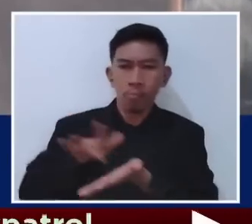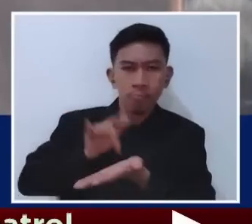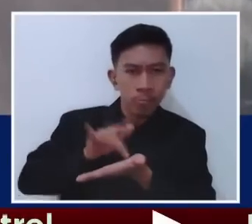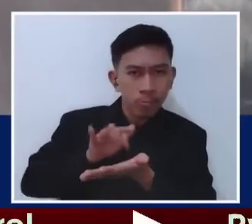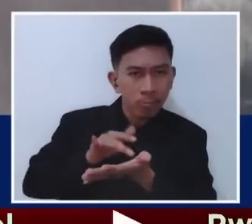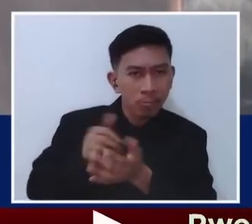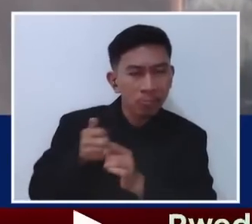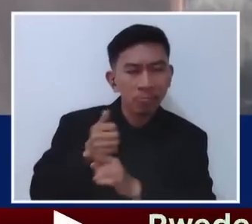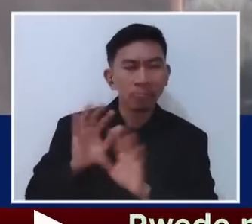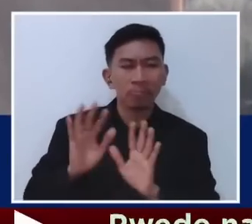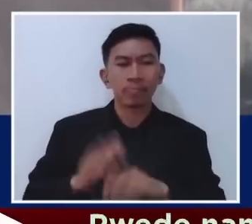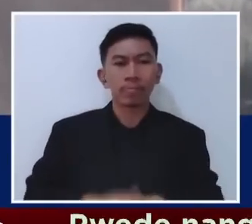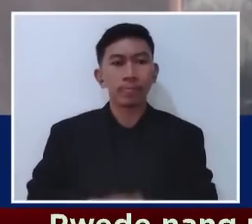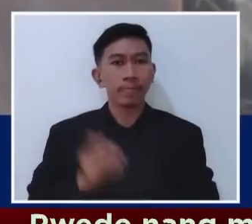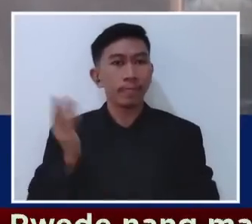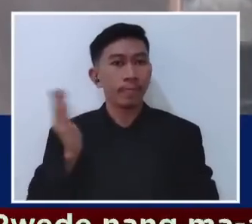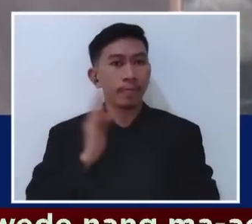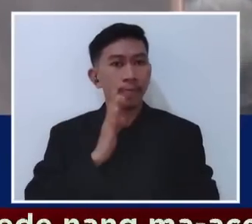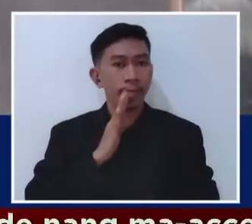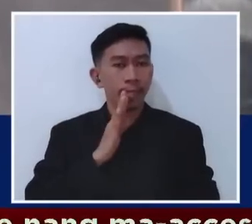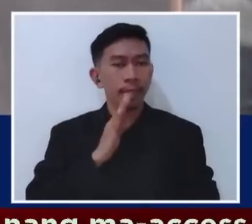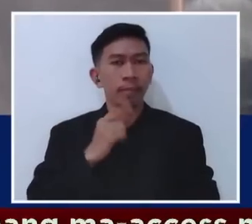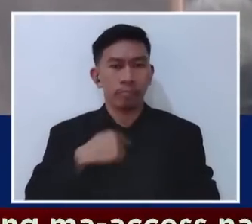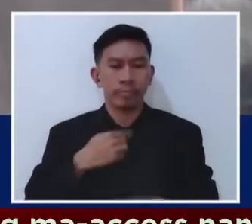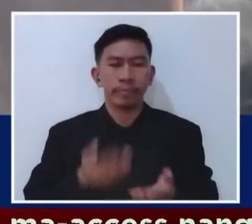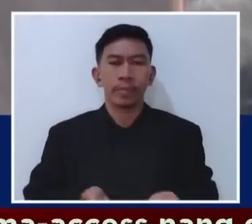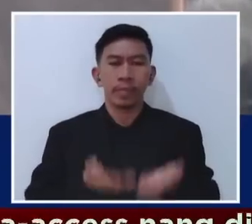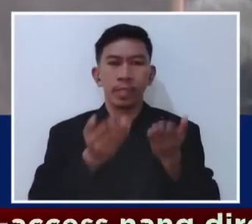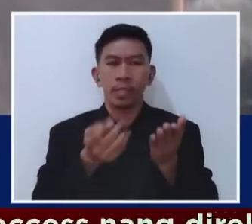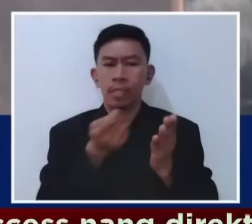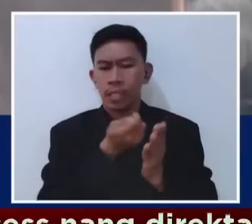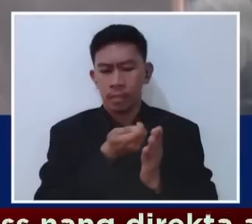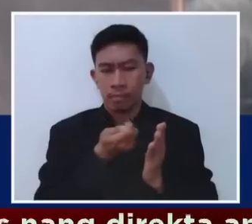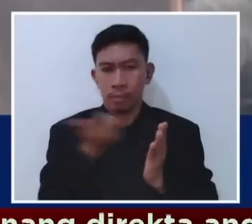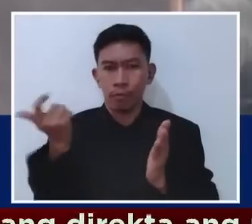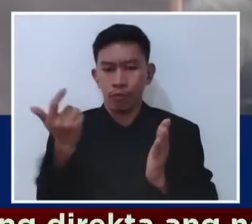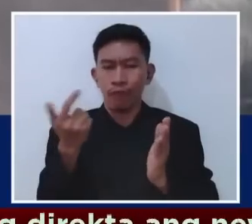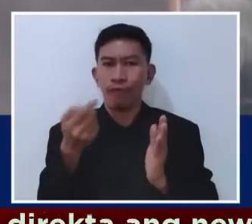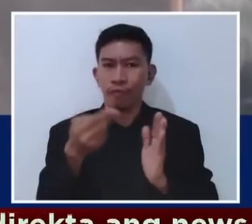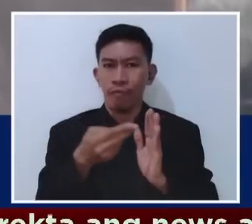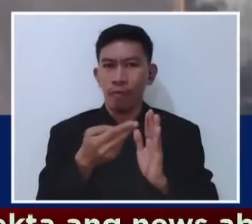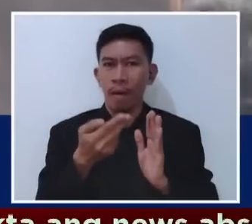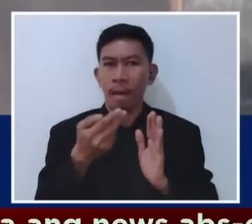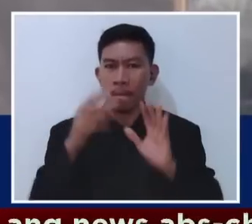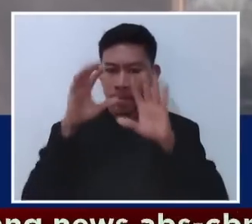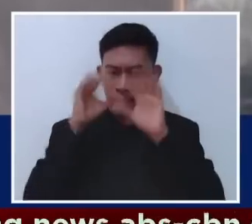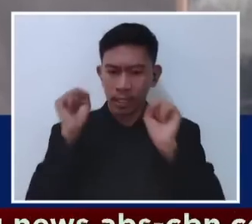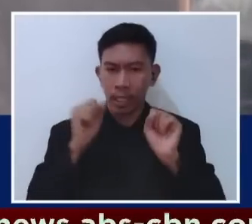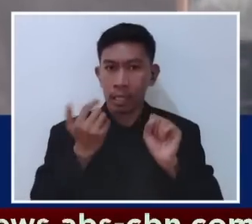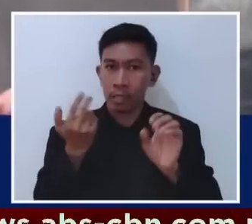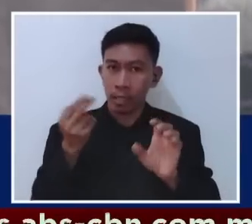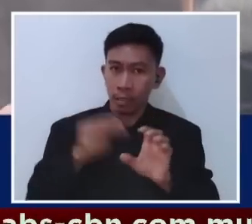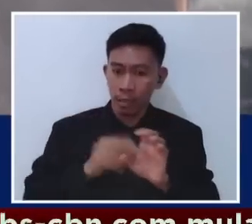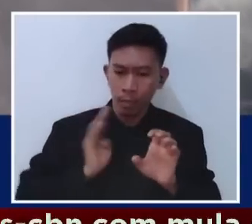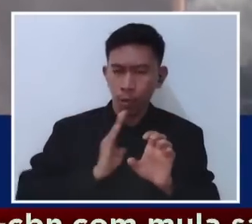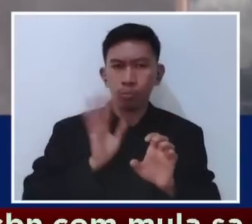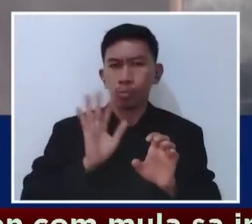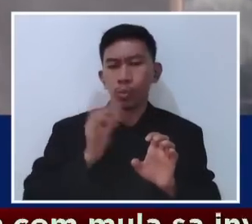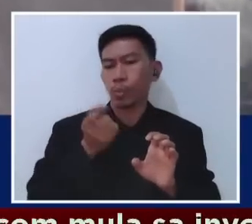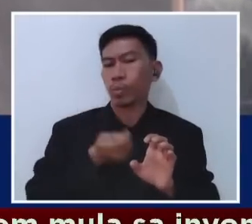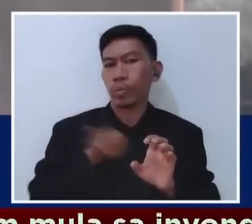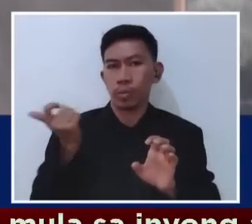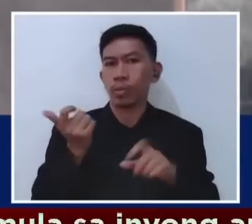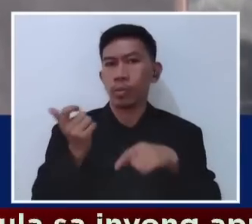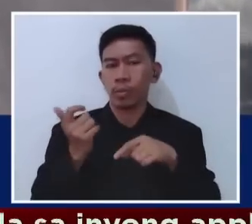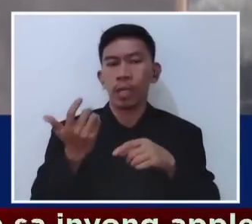I proposed to the House was to remove the president as part of the board. To remove the central bank chairman,